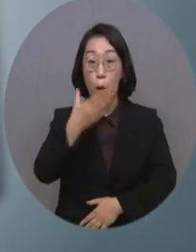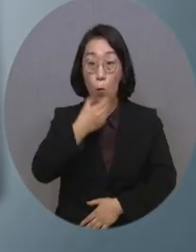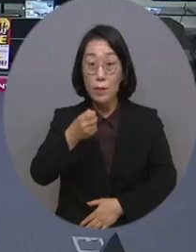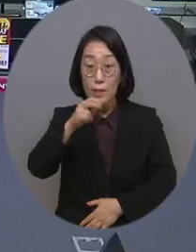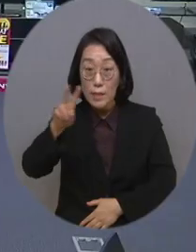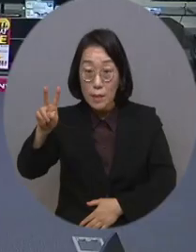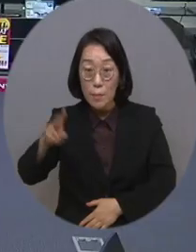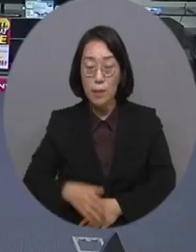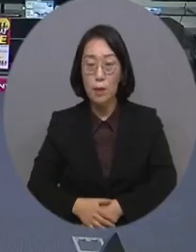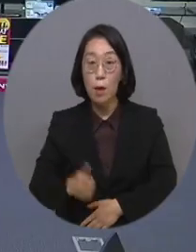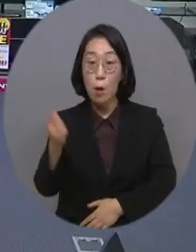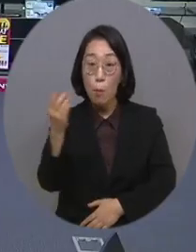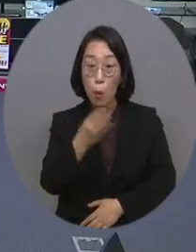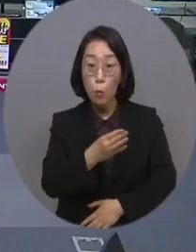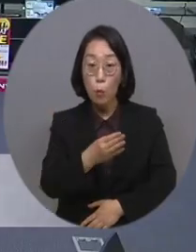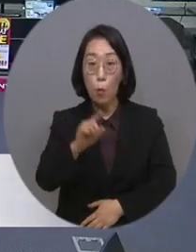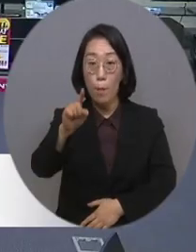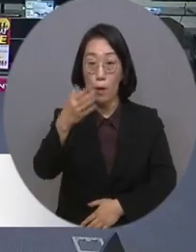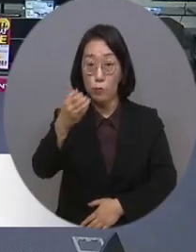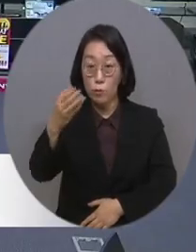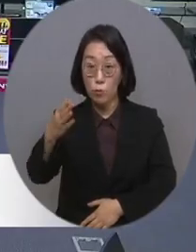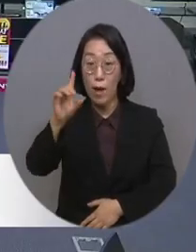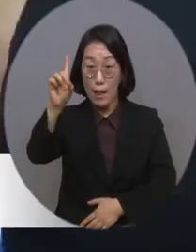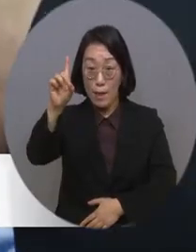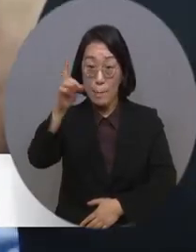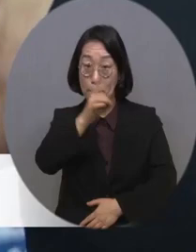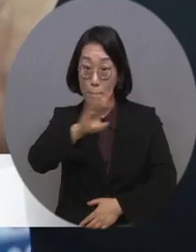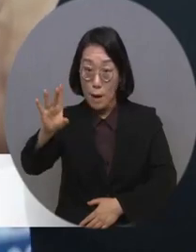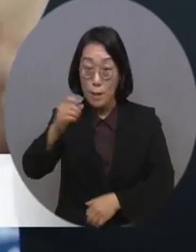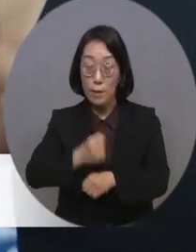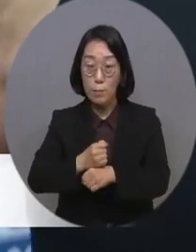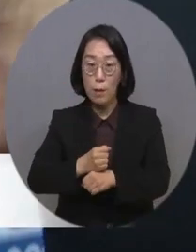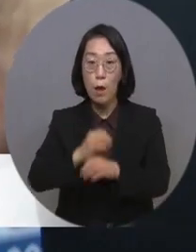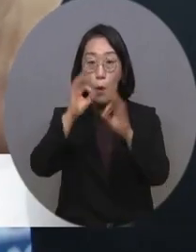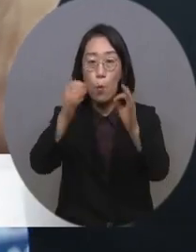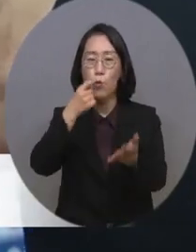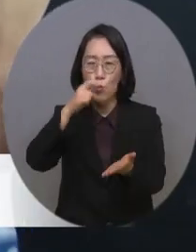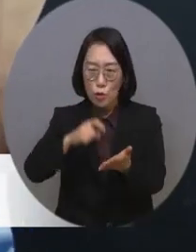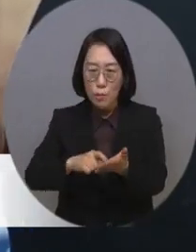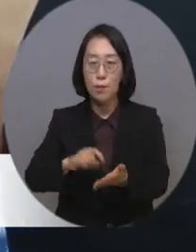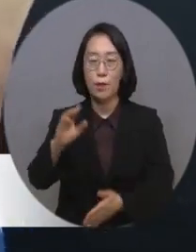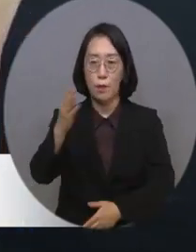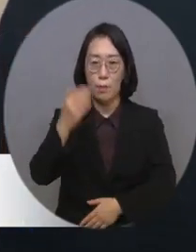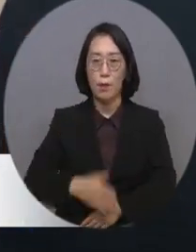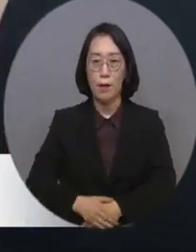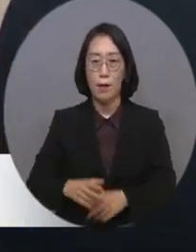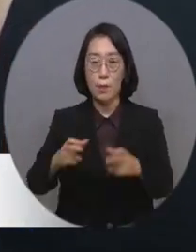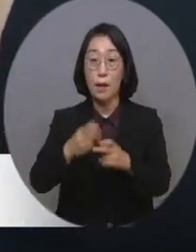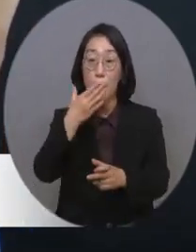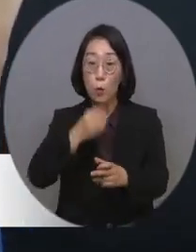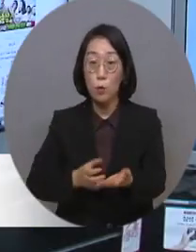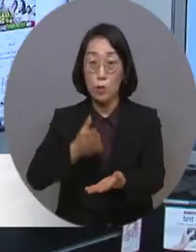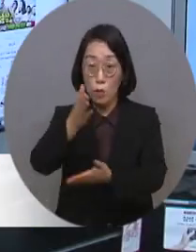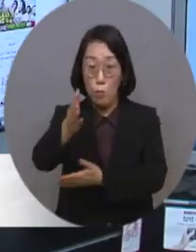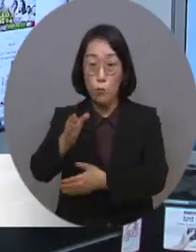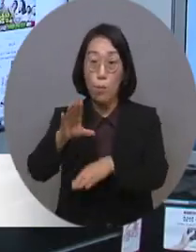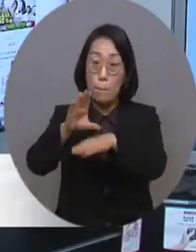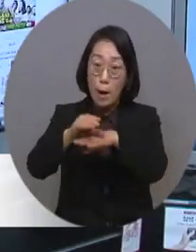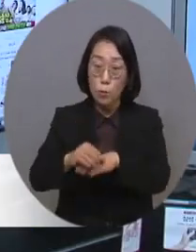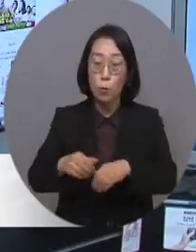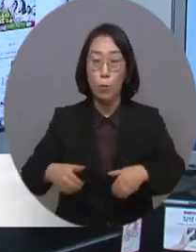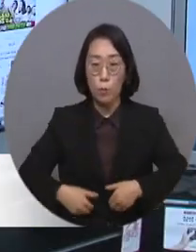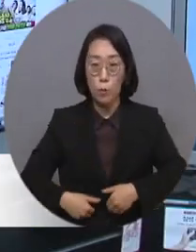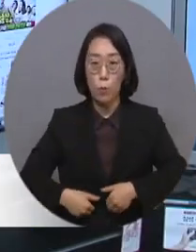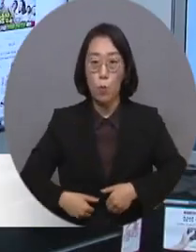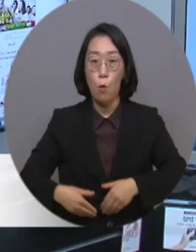복지tv는 채널 번호 단일화로 시청자들에게 좀 더 가까이 다가가고 있습니다 장애인복지 전문 방송의 필요성과